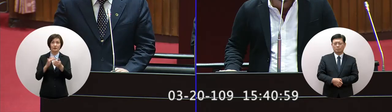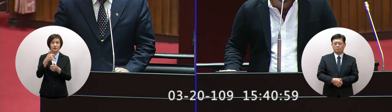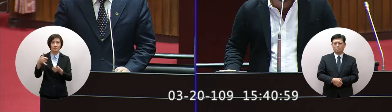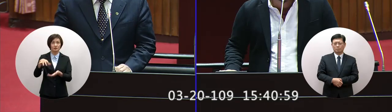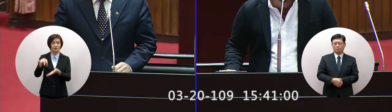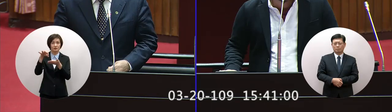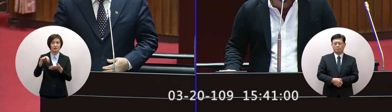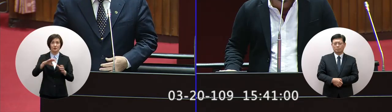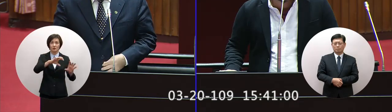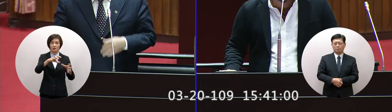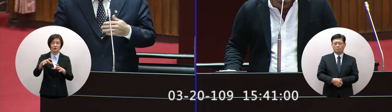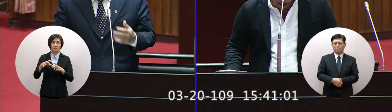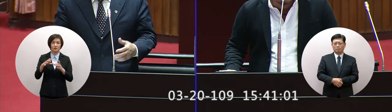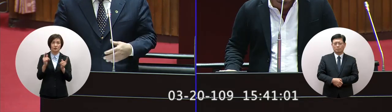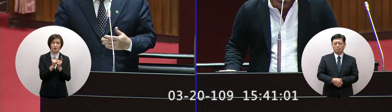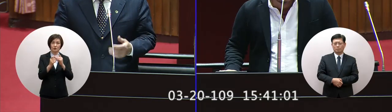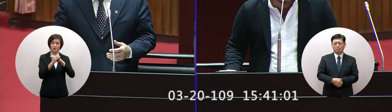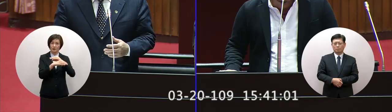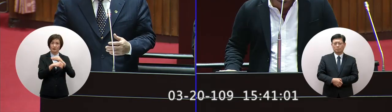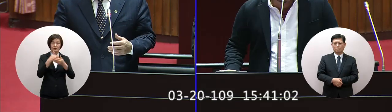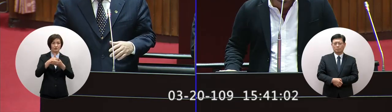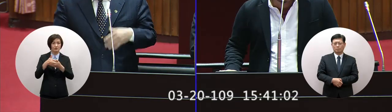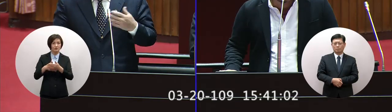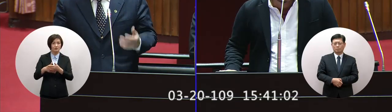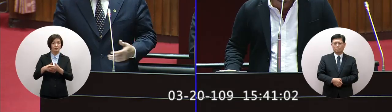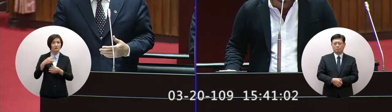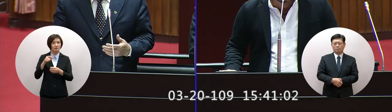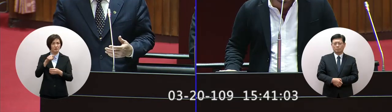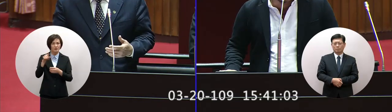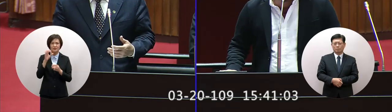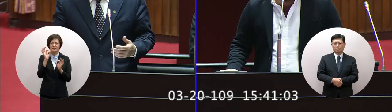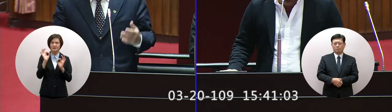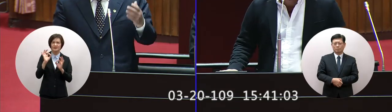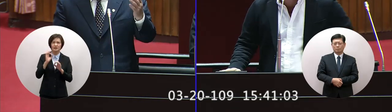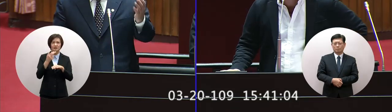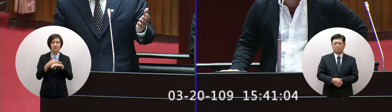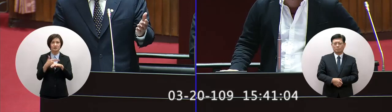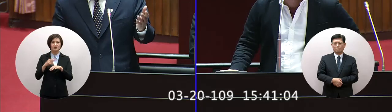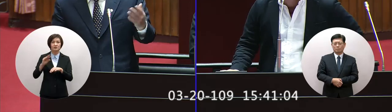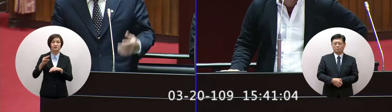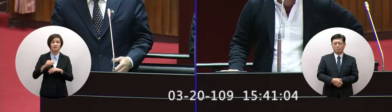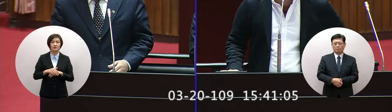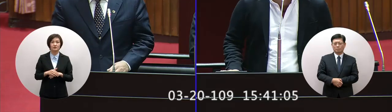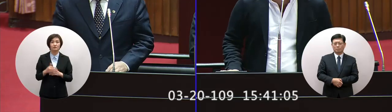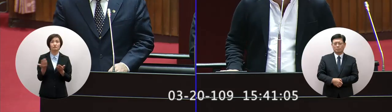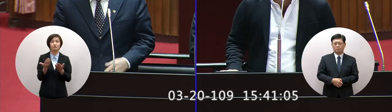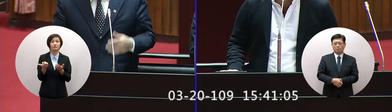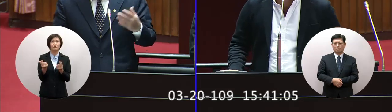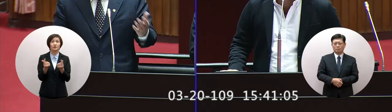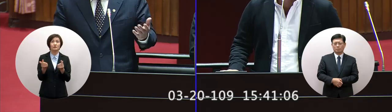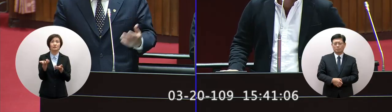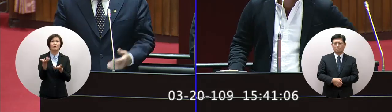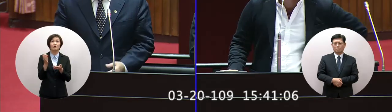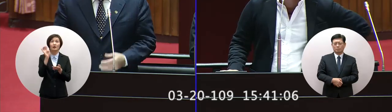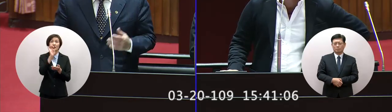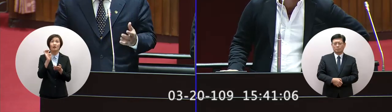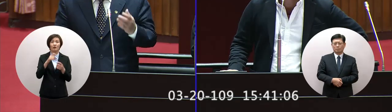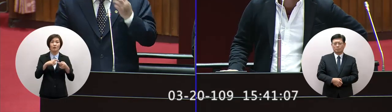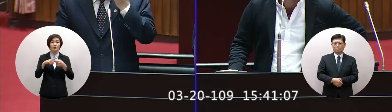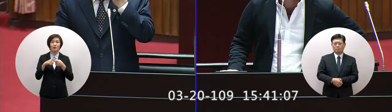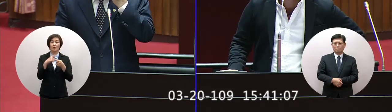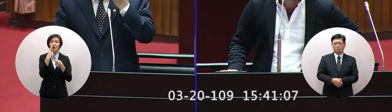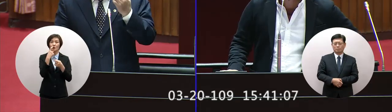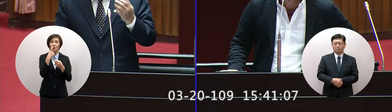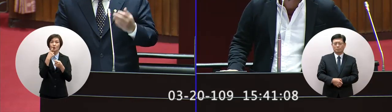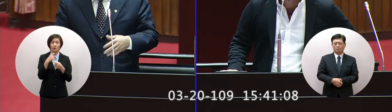国际上面对于整个减碳的工作，其实他们也在找方法，像刚刚您所提的这个欧盟的这个绿色的增